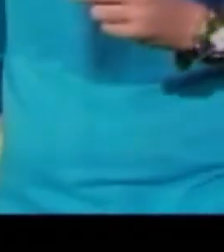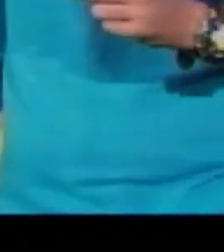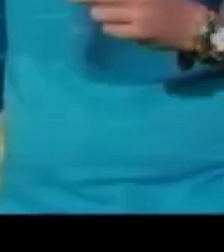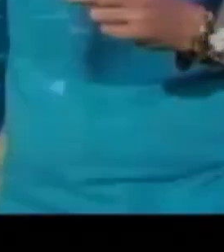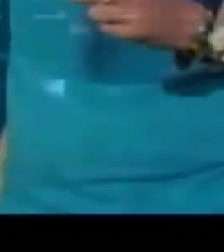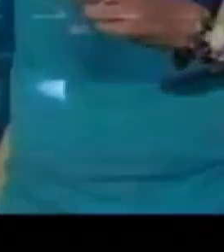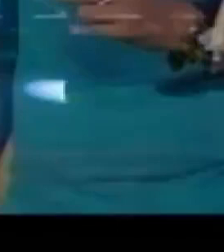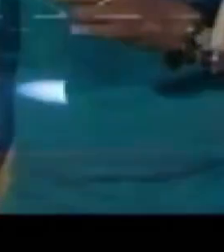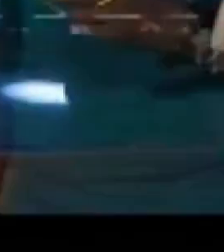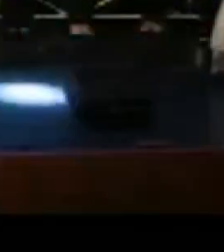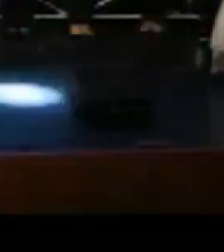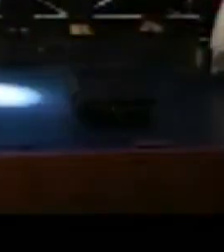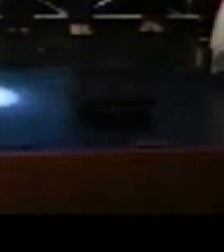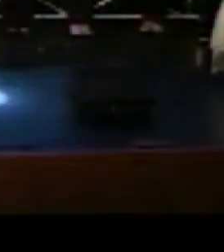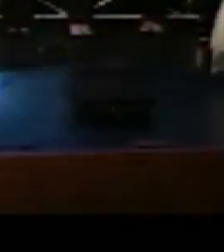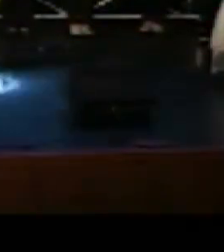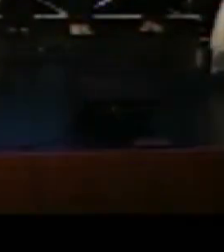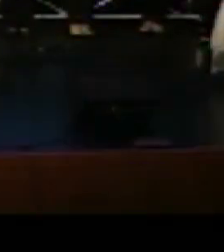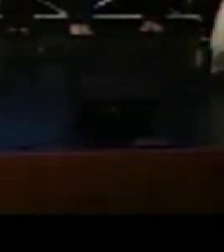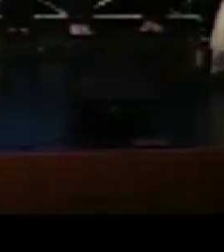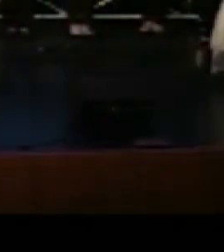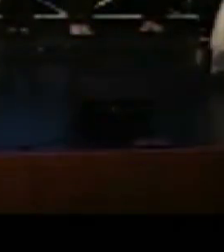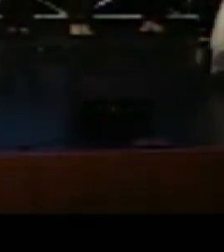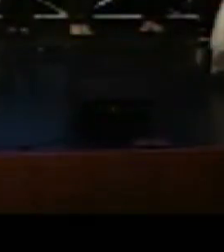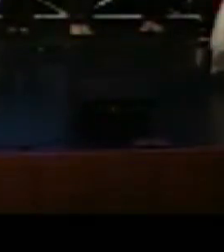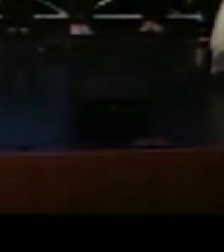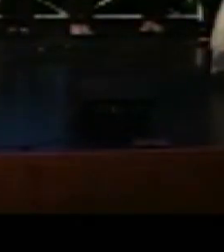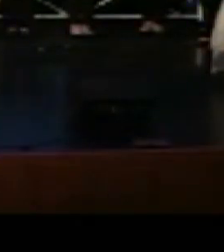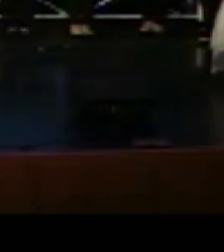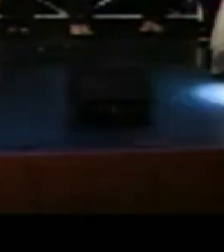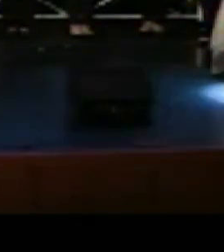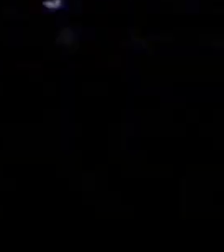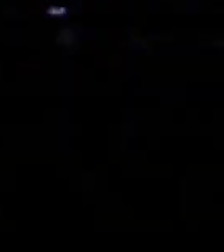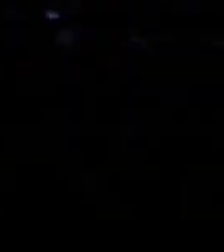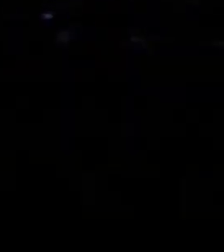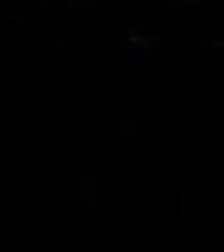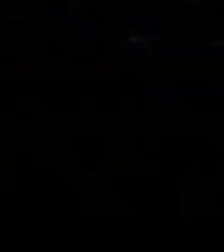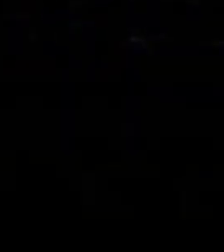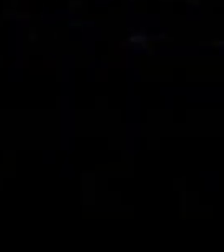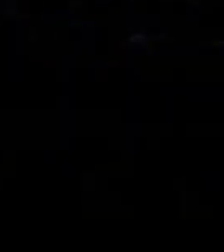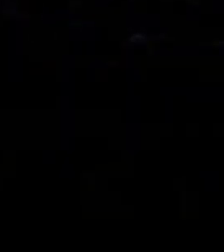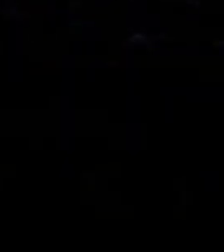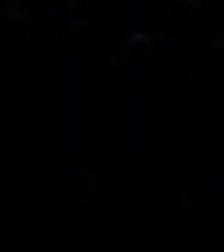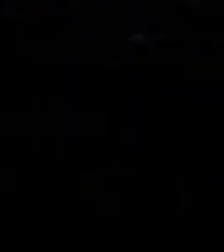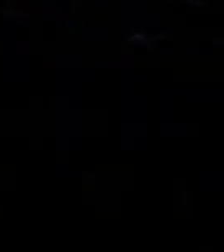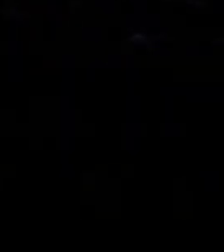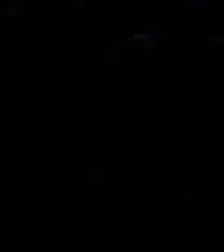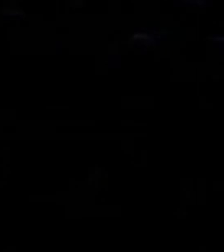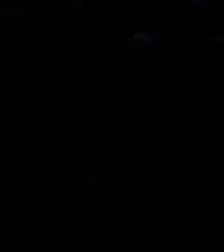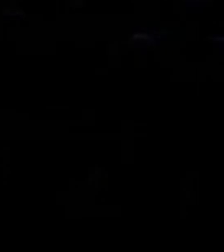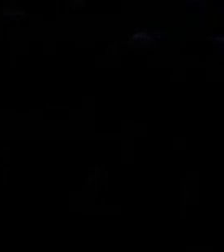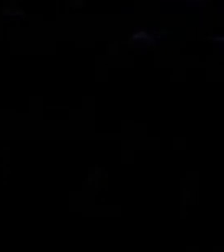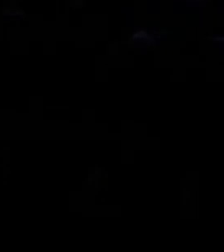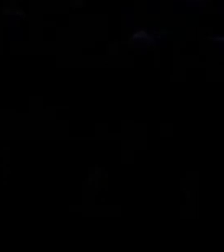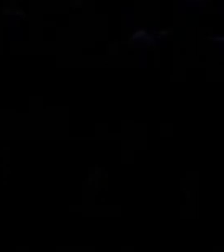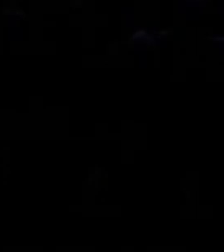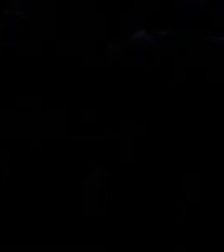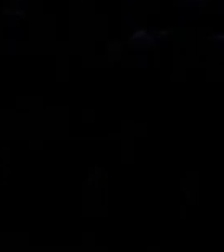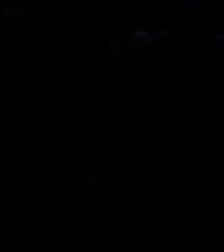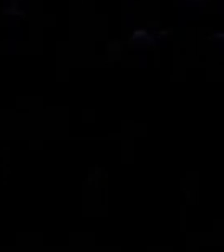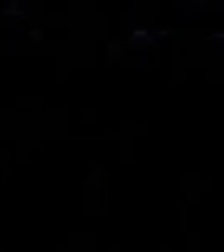قديسين مقدس س فل تكون